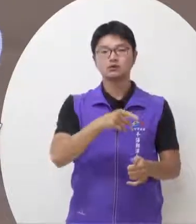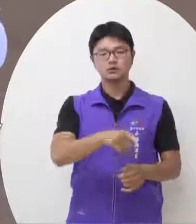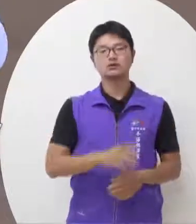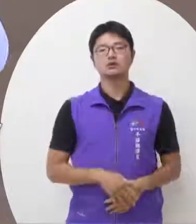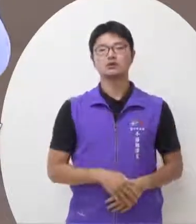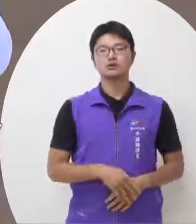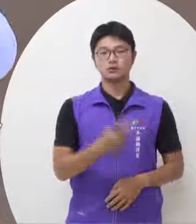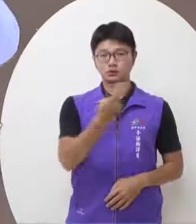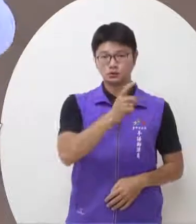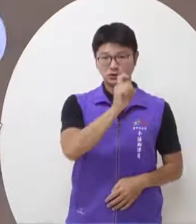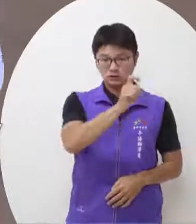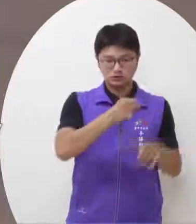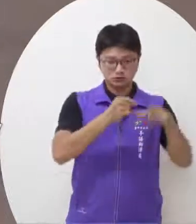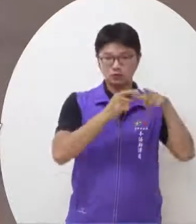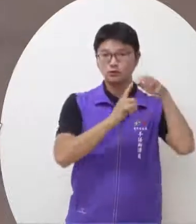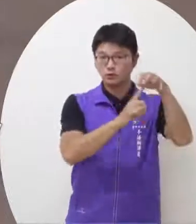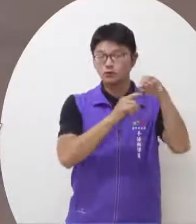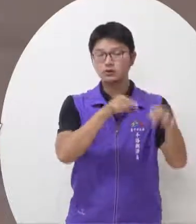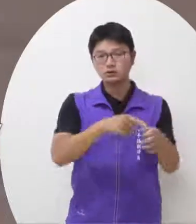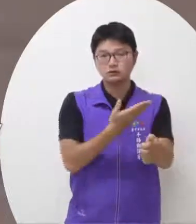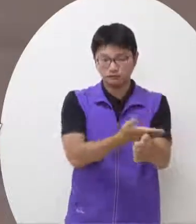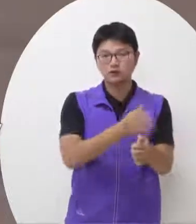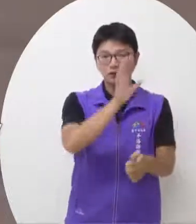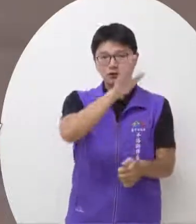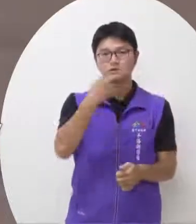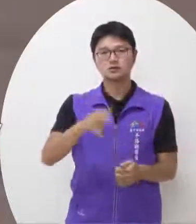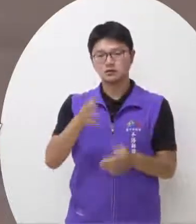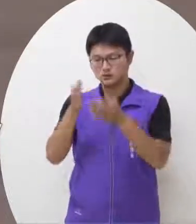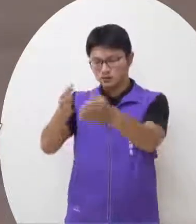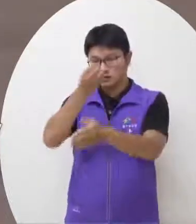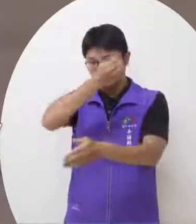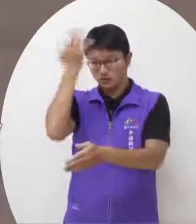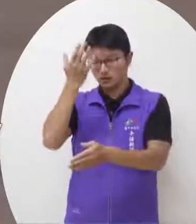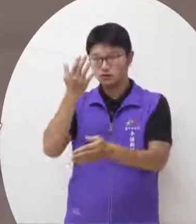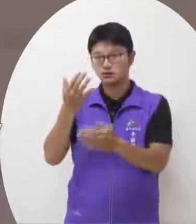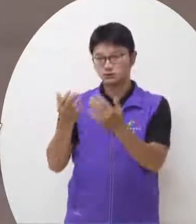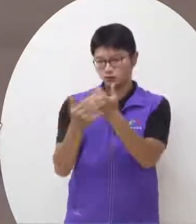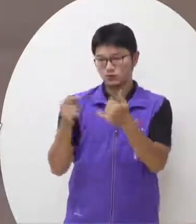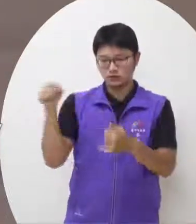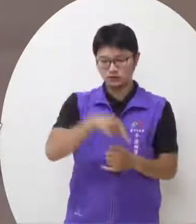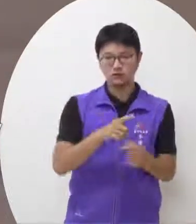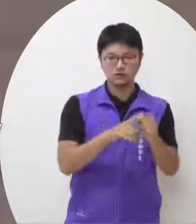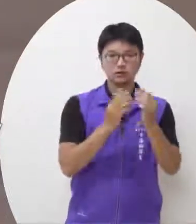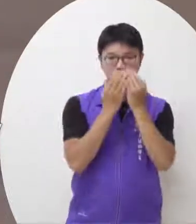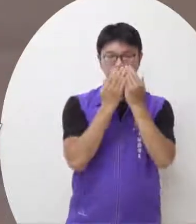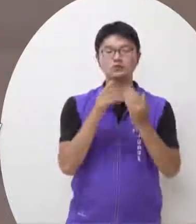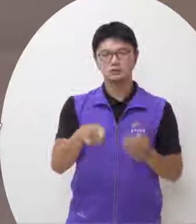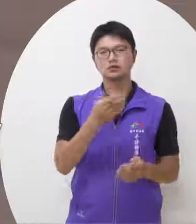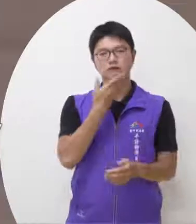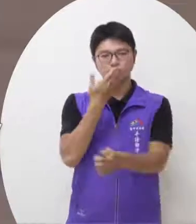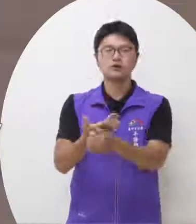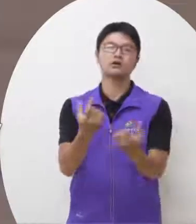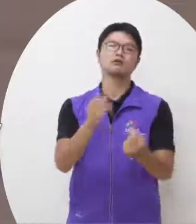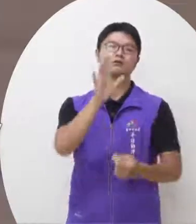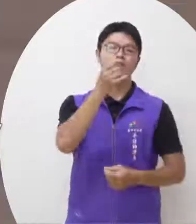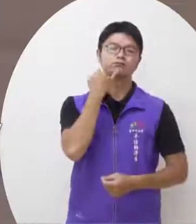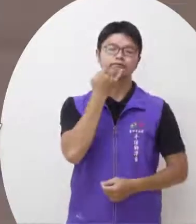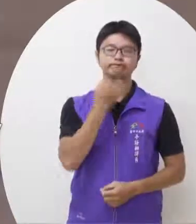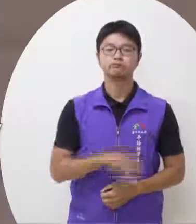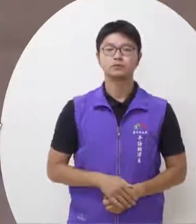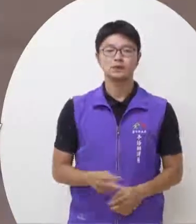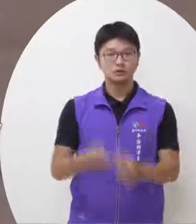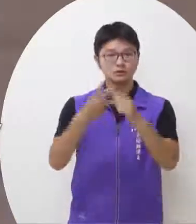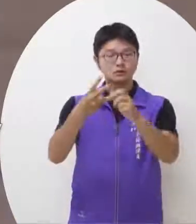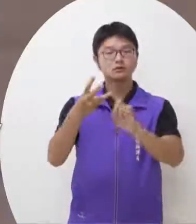呢，我们对于7年学子也视同市民也是。第二种例外是什